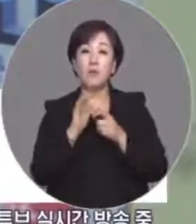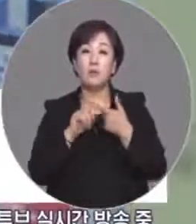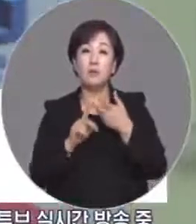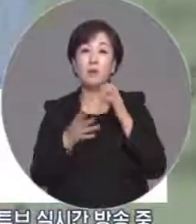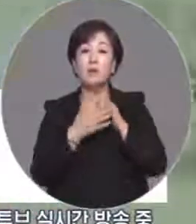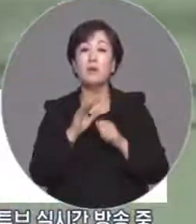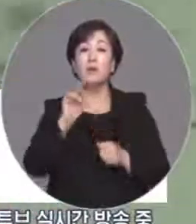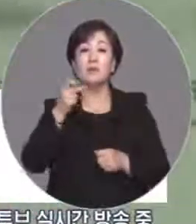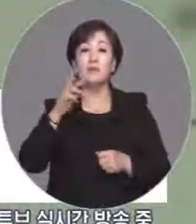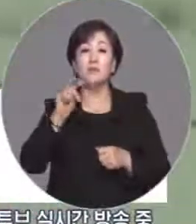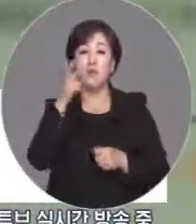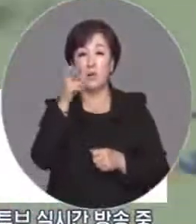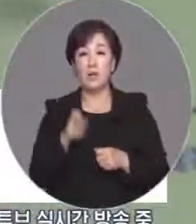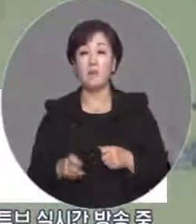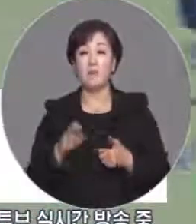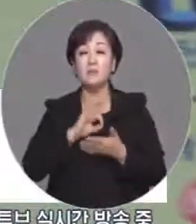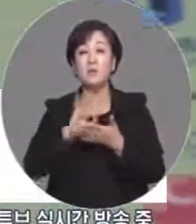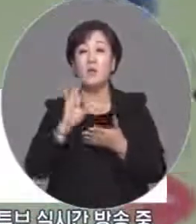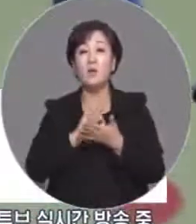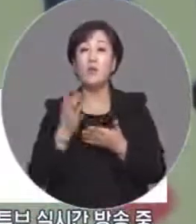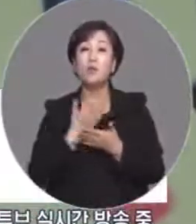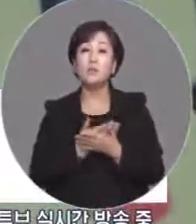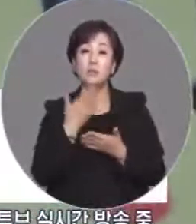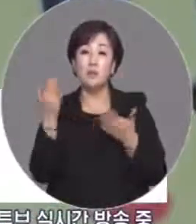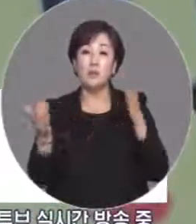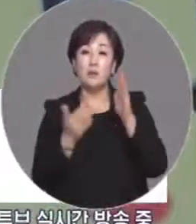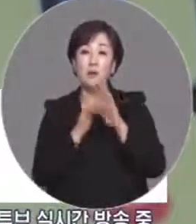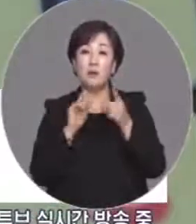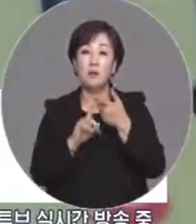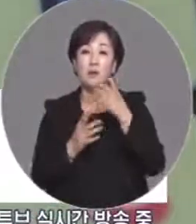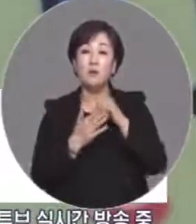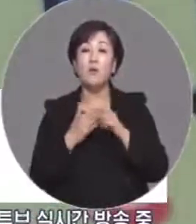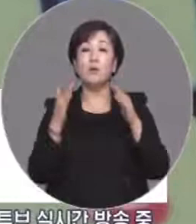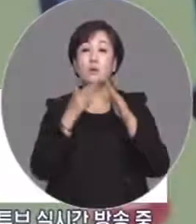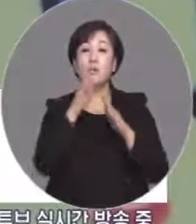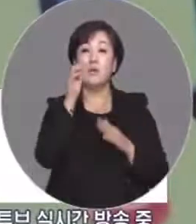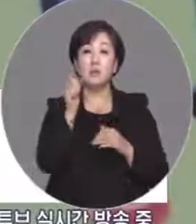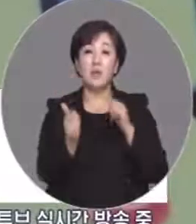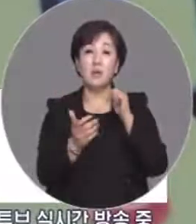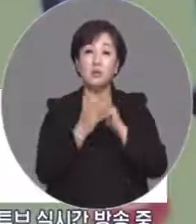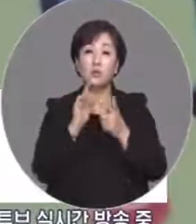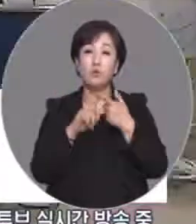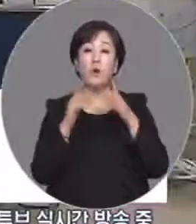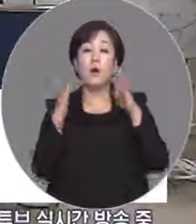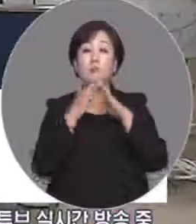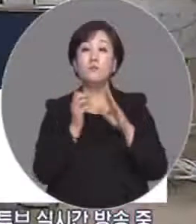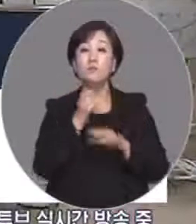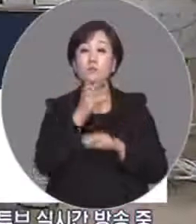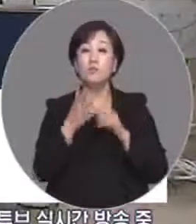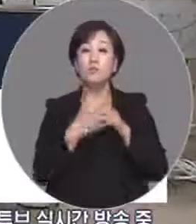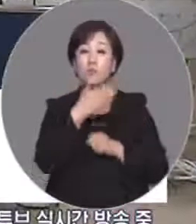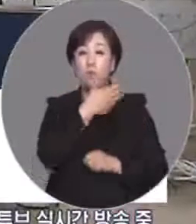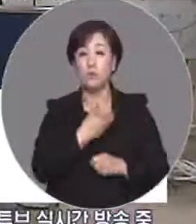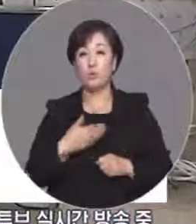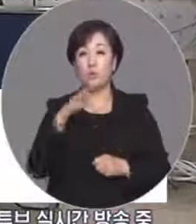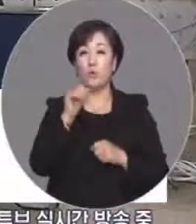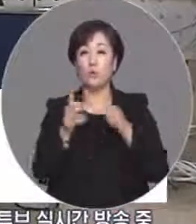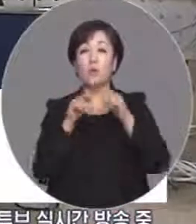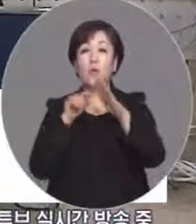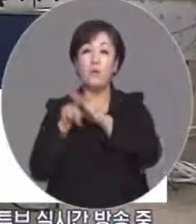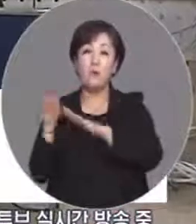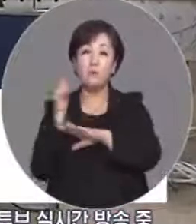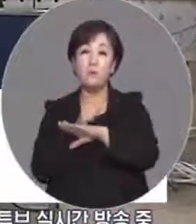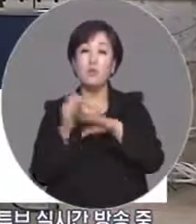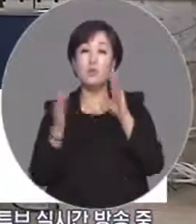무기명 선불카드 형태로 지급할 계획입니다. 지급은 세대주와 세대원 등이 주소지 관할 읍면동